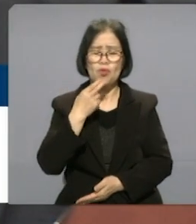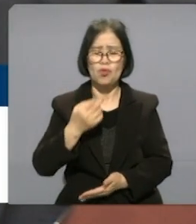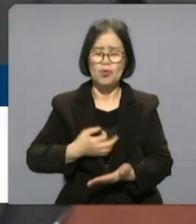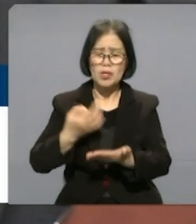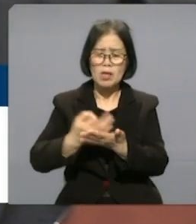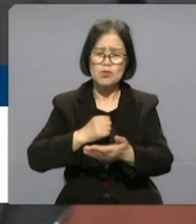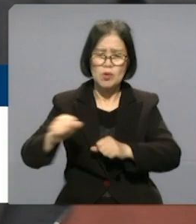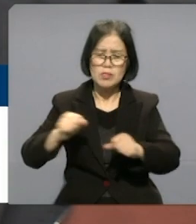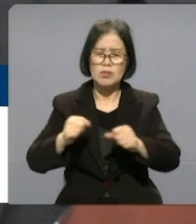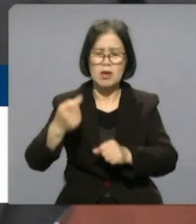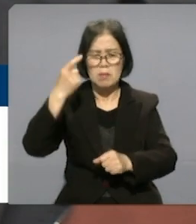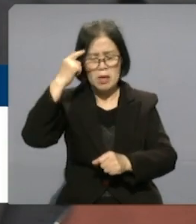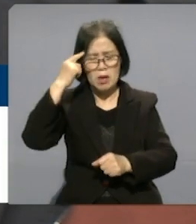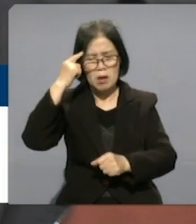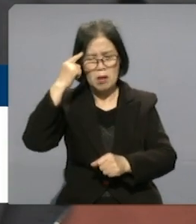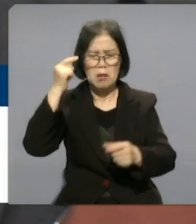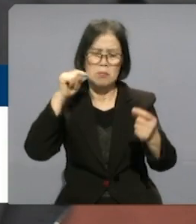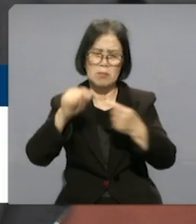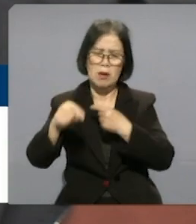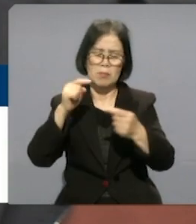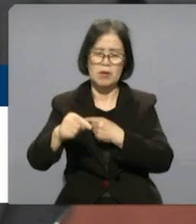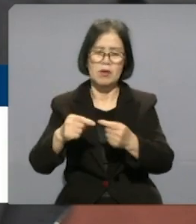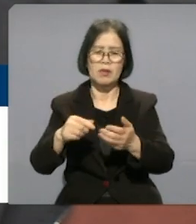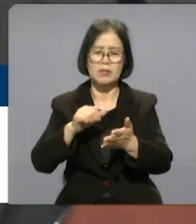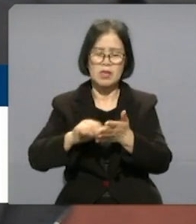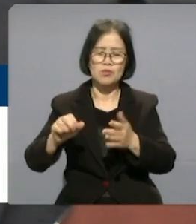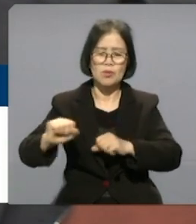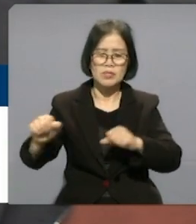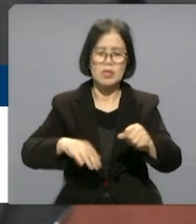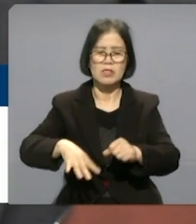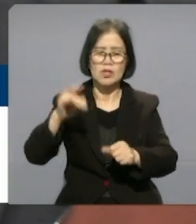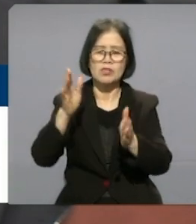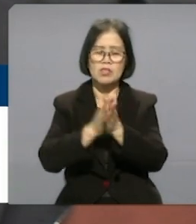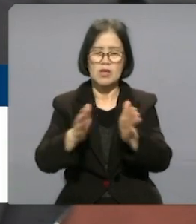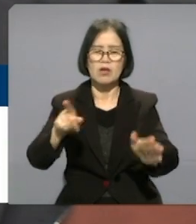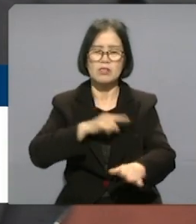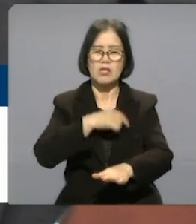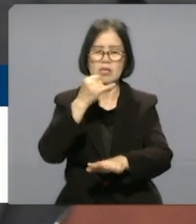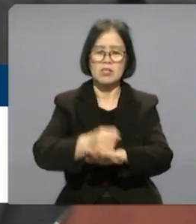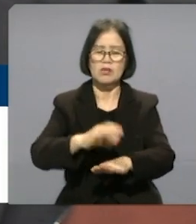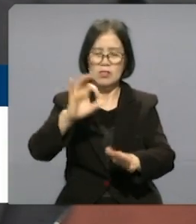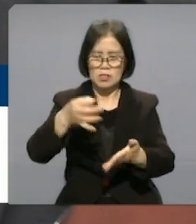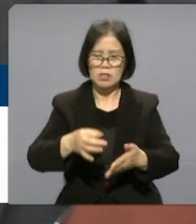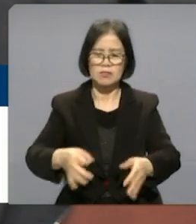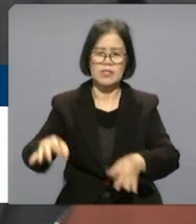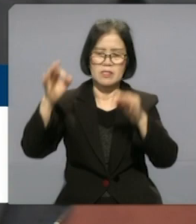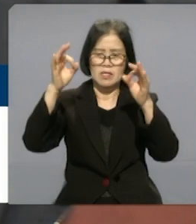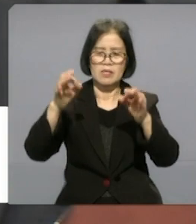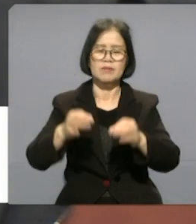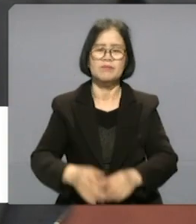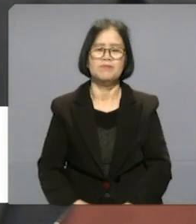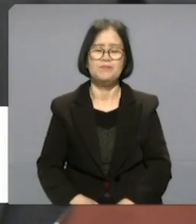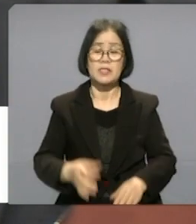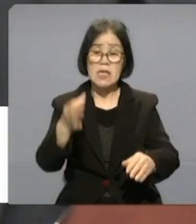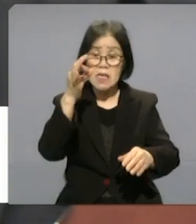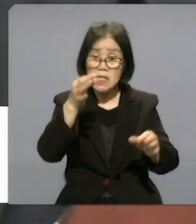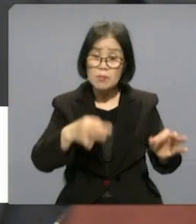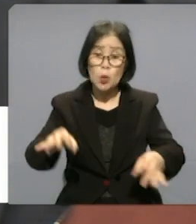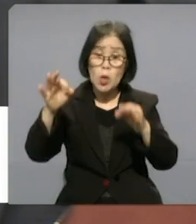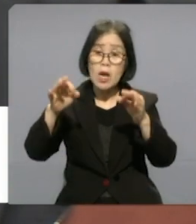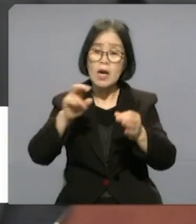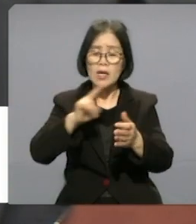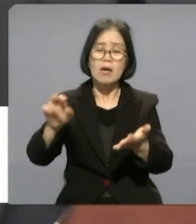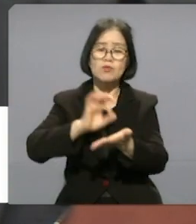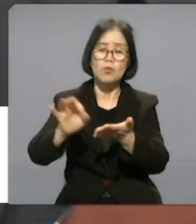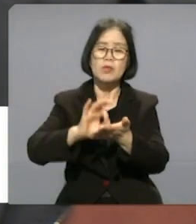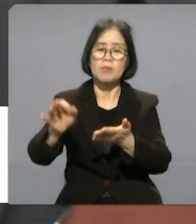것은 어불성설입니다. 내부 활성화의 첫 시작은 최저임금 인상입니다. 임금이 올라야 소비를 할 수